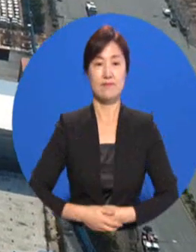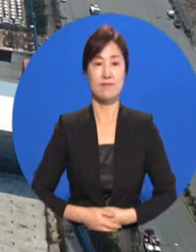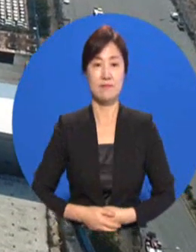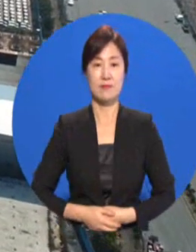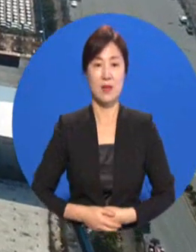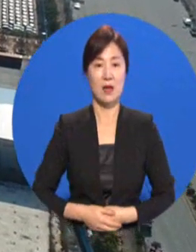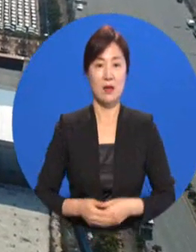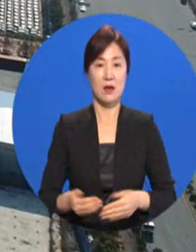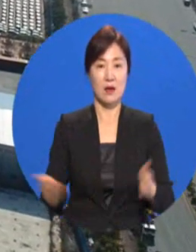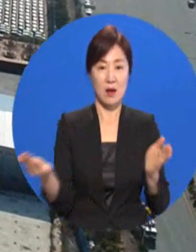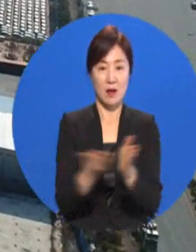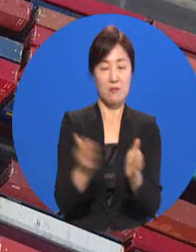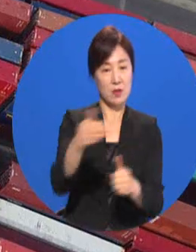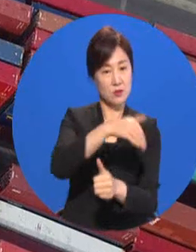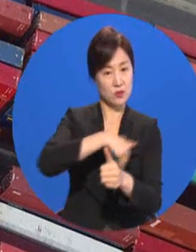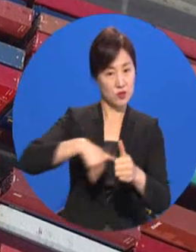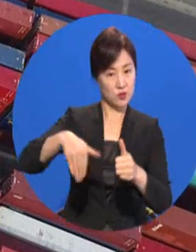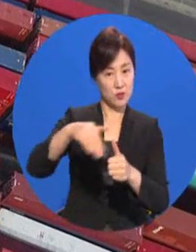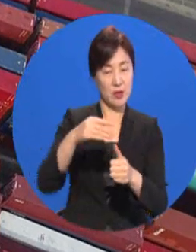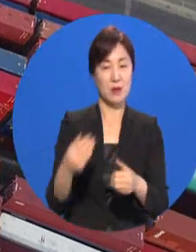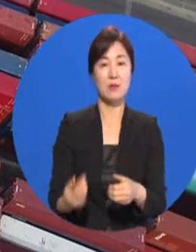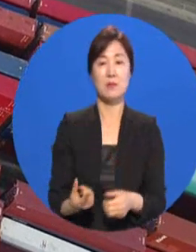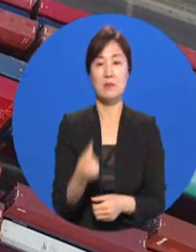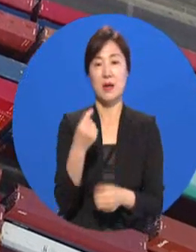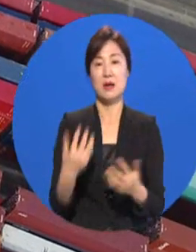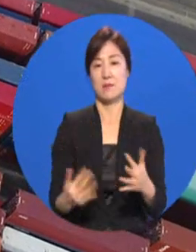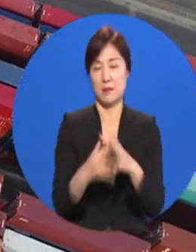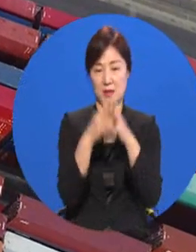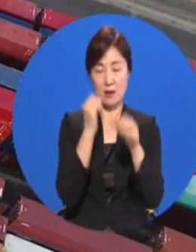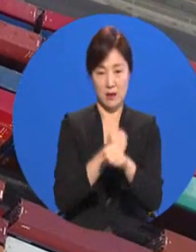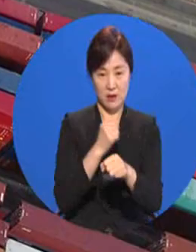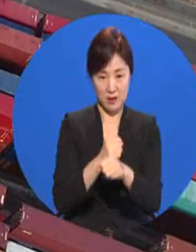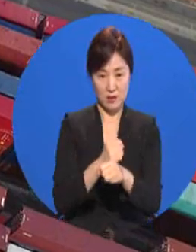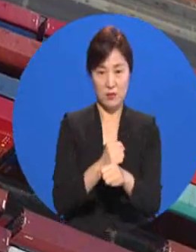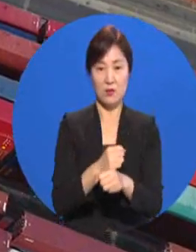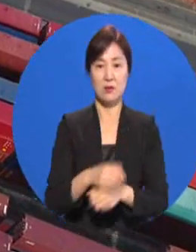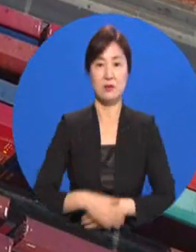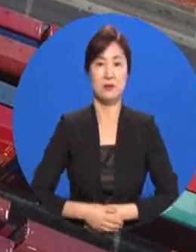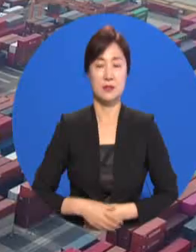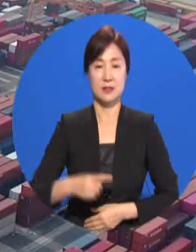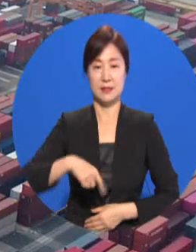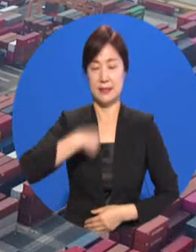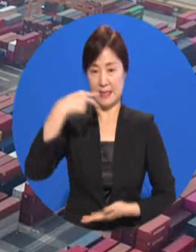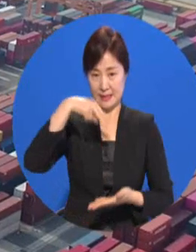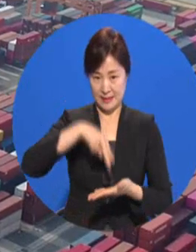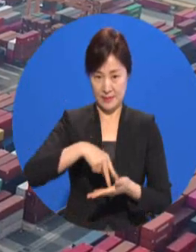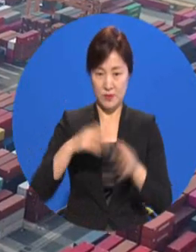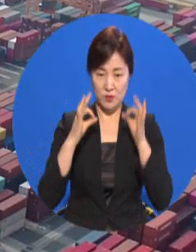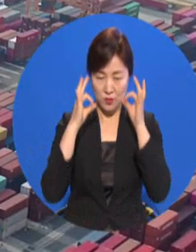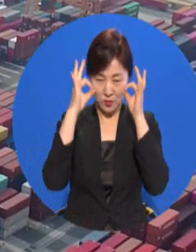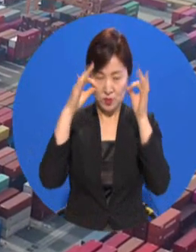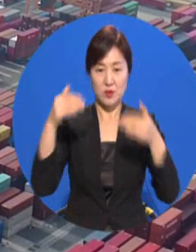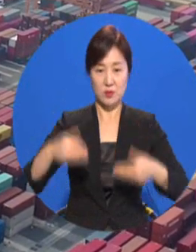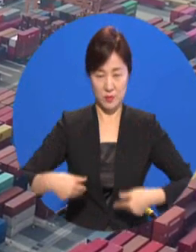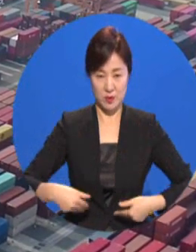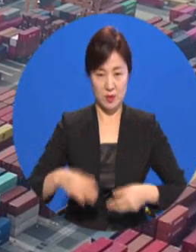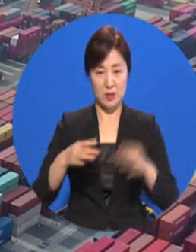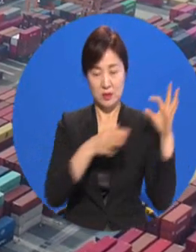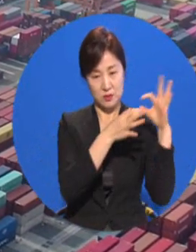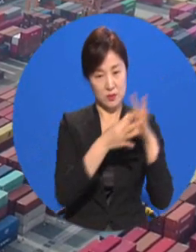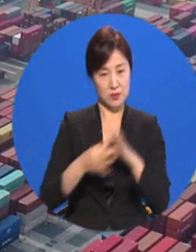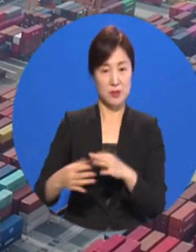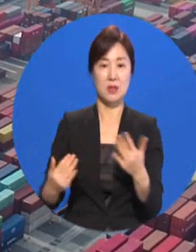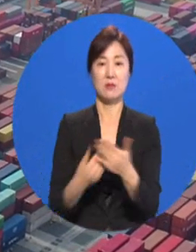확충과 기업유치를 통해 자족형 화물 창출의 기반을 다지는 것도 여수 광양항 의 지속적인 성장을 위한 주요